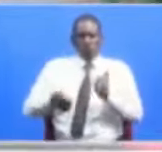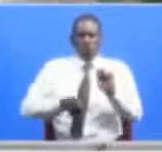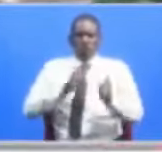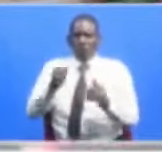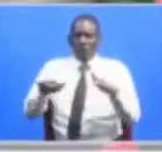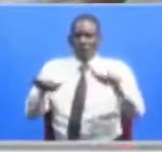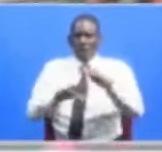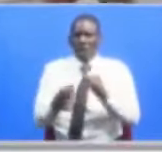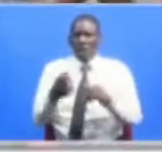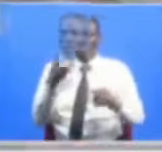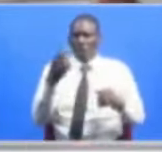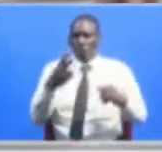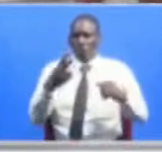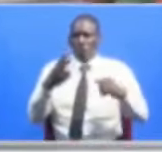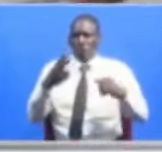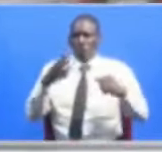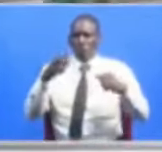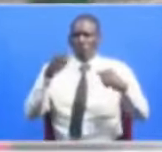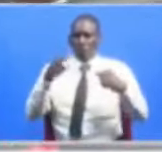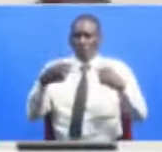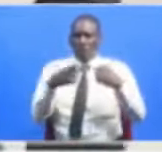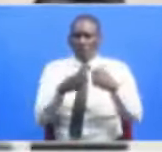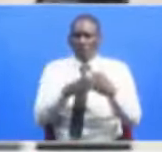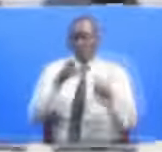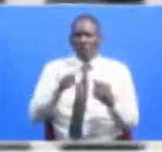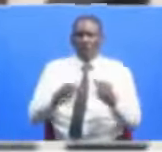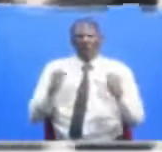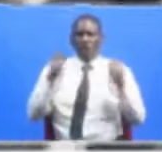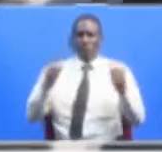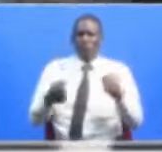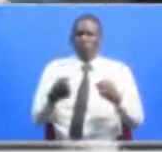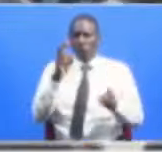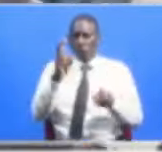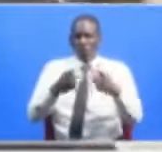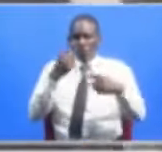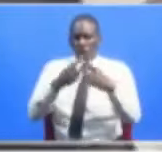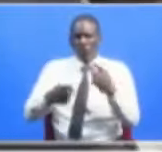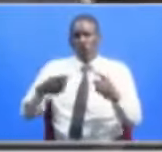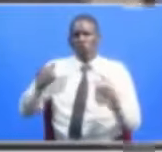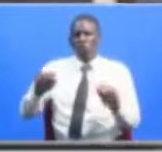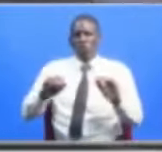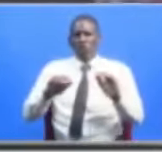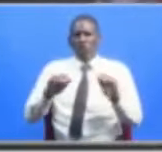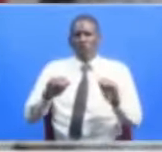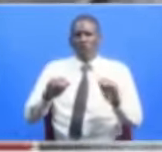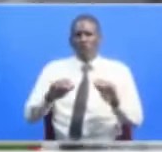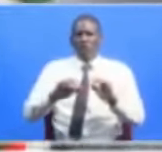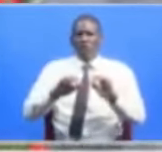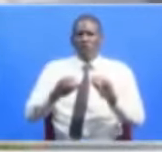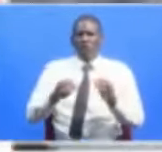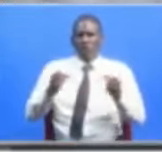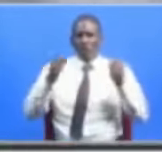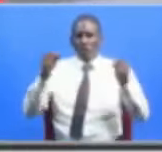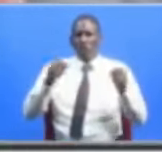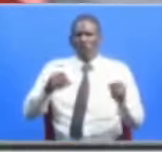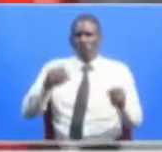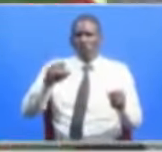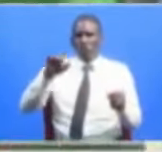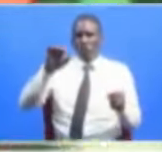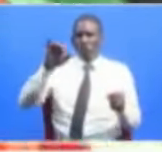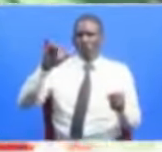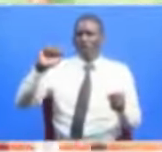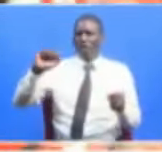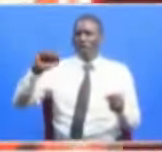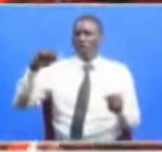29 nyota huyu mwen umri wa miak 22 aliv unja rek Odi Ya yal zf yuo wa